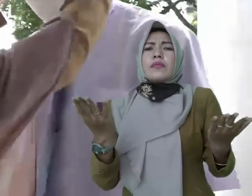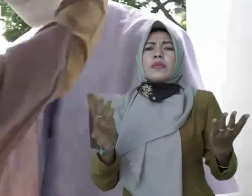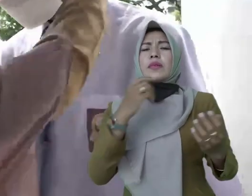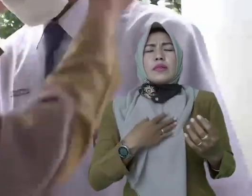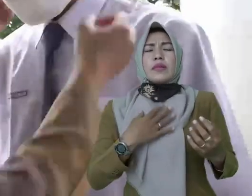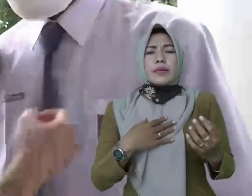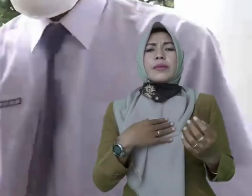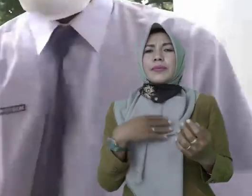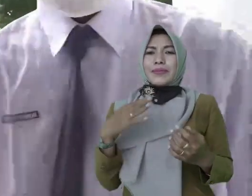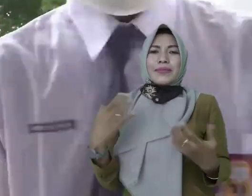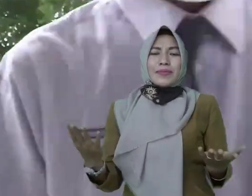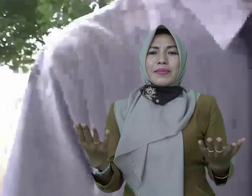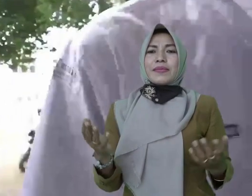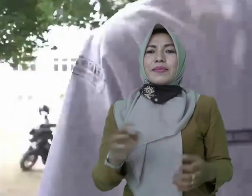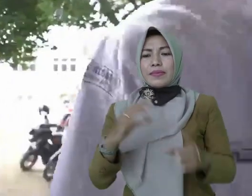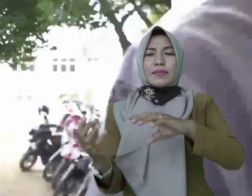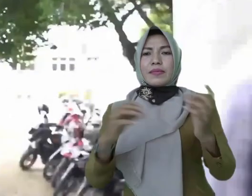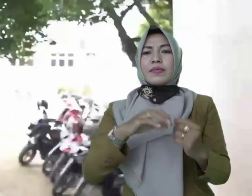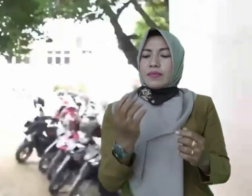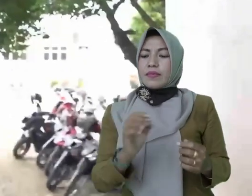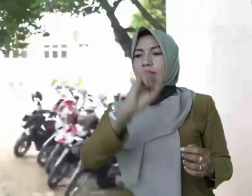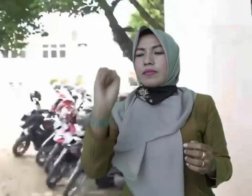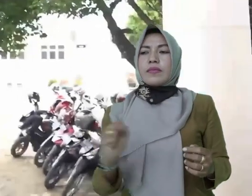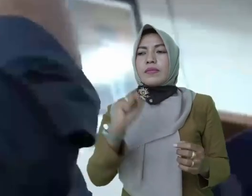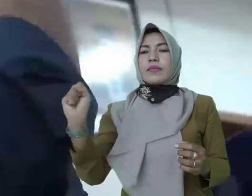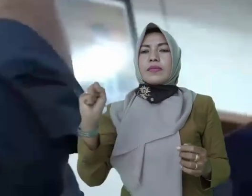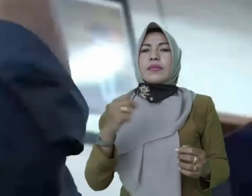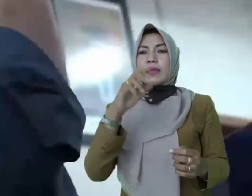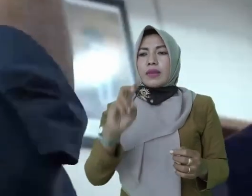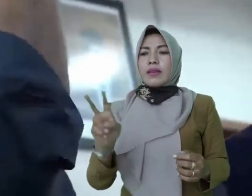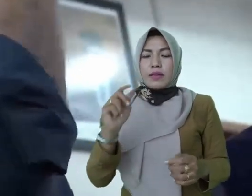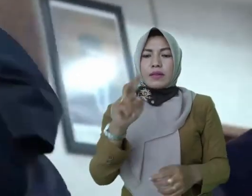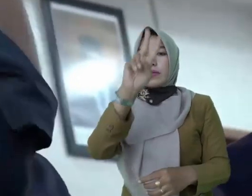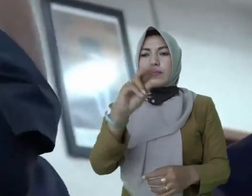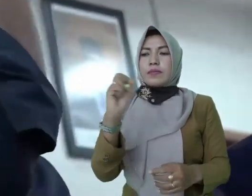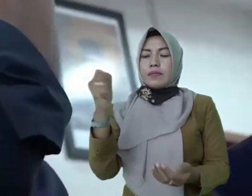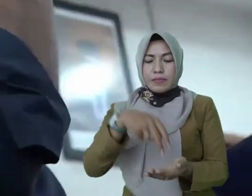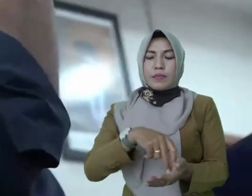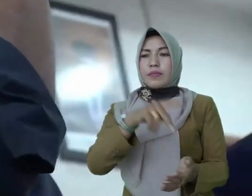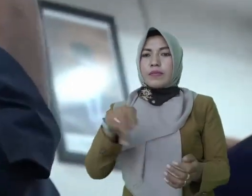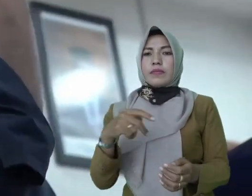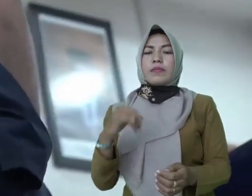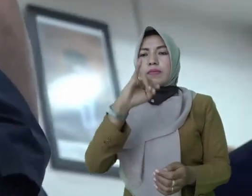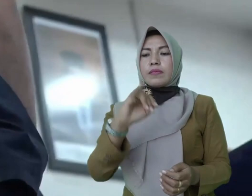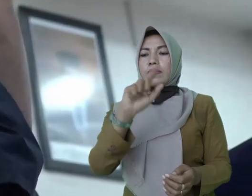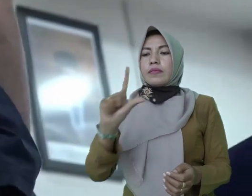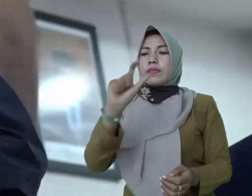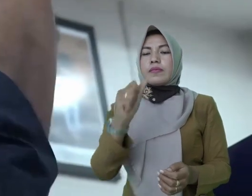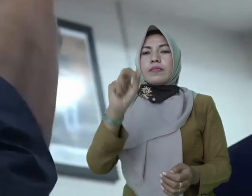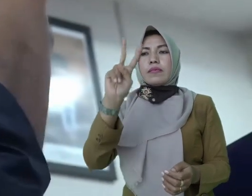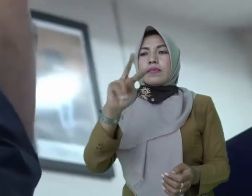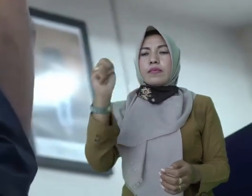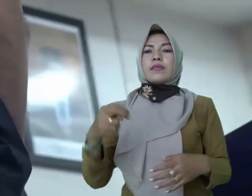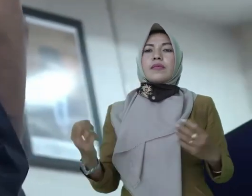kecil, kok bisa membuat orang sesak? Nah, gitu. Jadi sifat virus itu ada yang 20% itu sangat